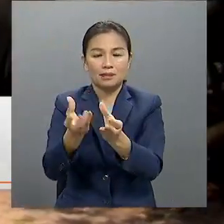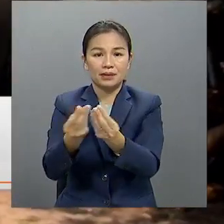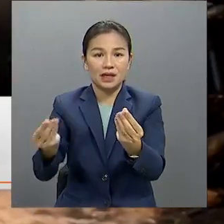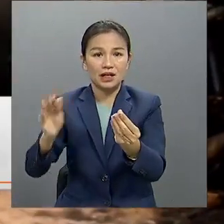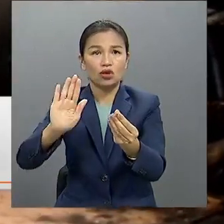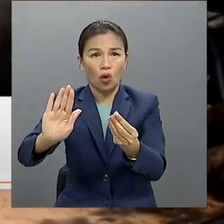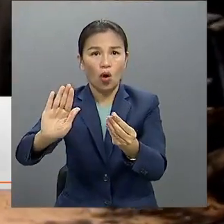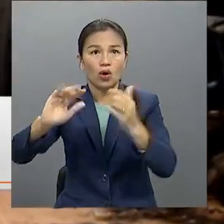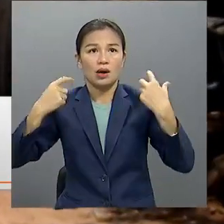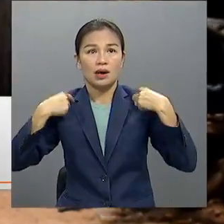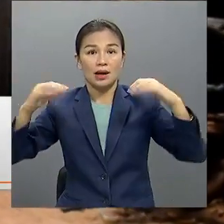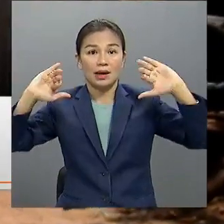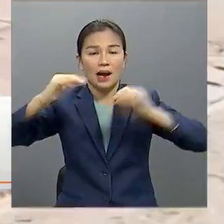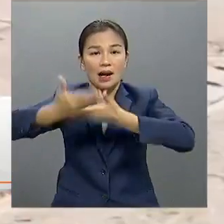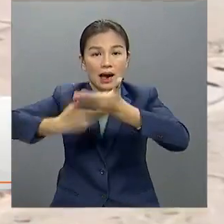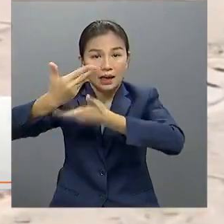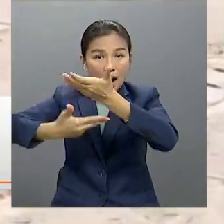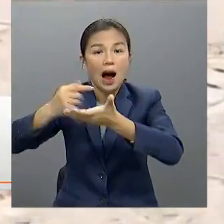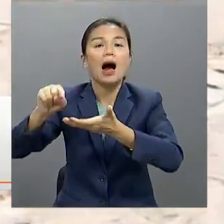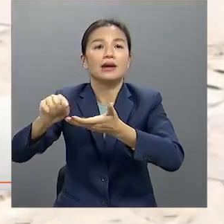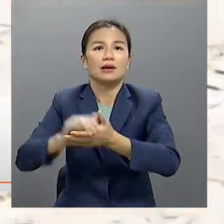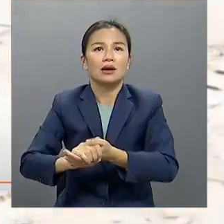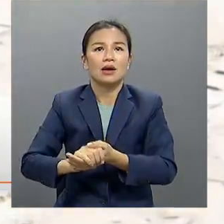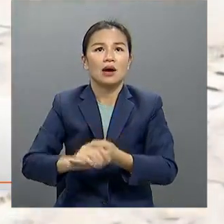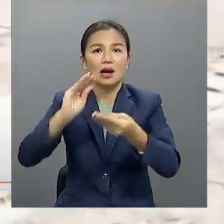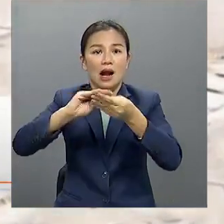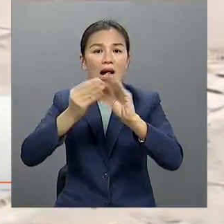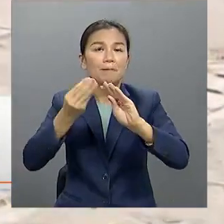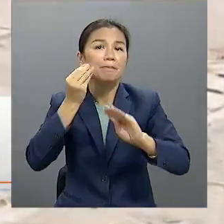กอรี่สร้างมา7เดือนแล้วไม่มีบ้านเลขที่ด้วยนะไม่มี